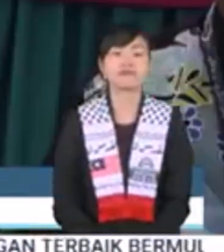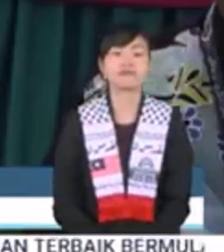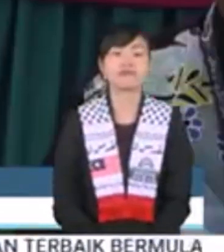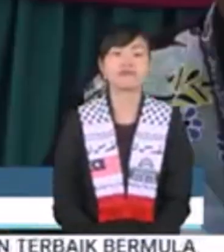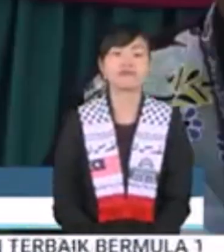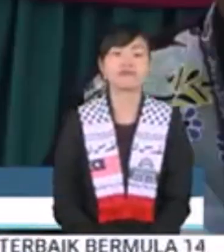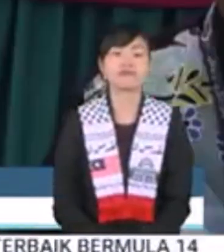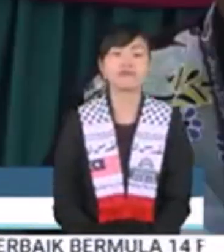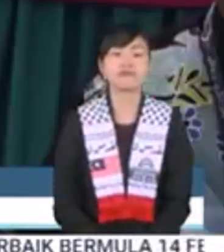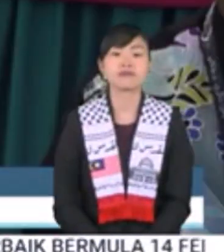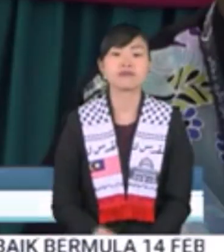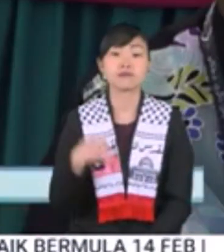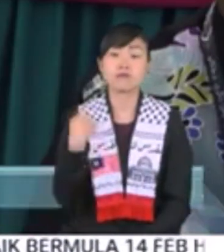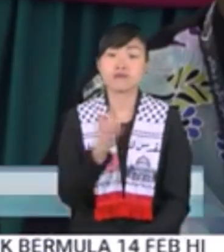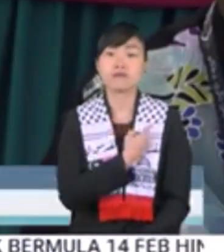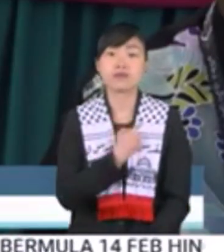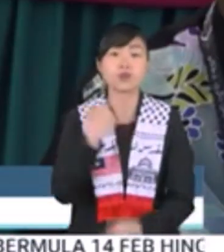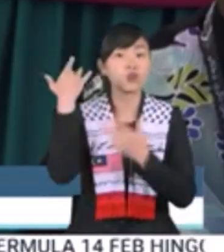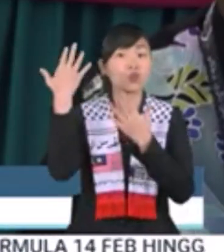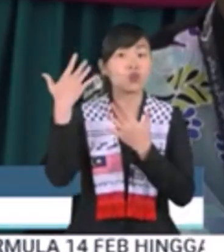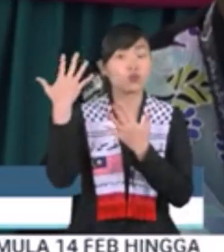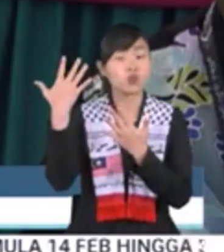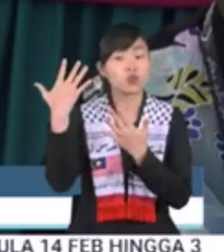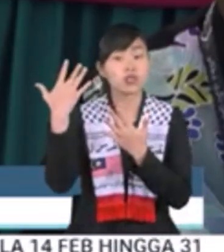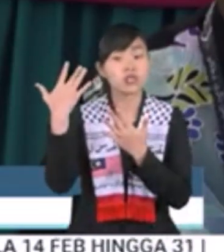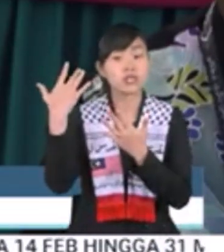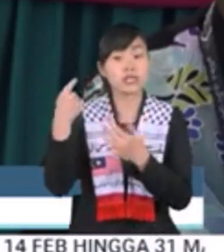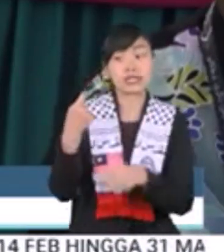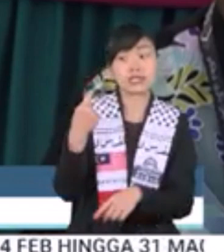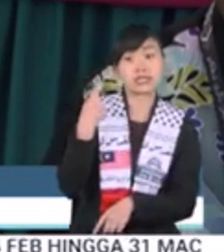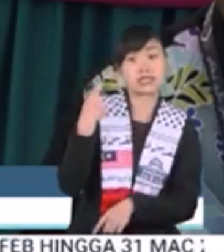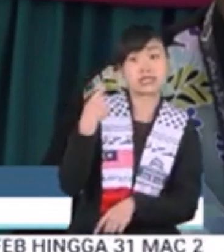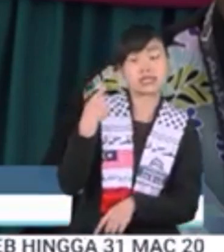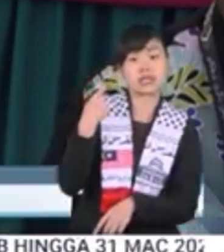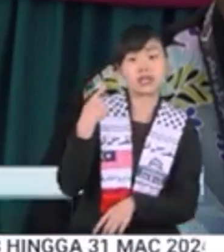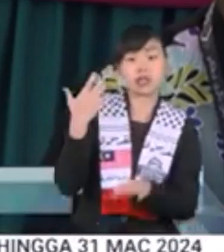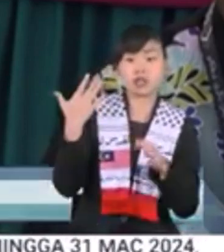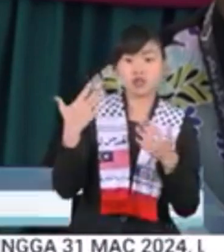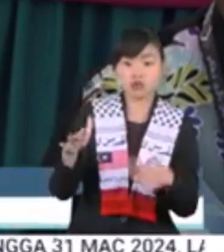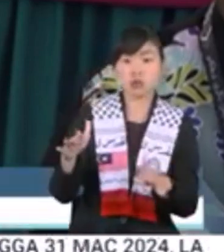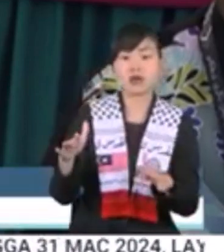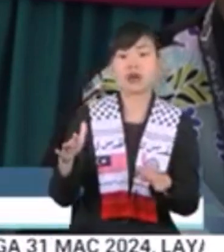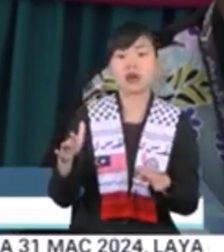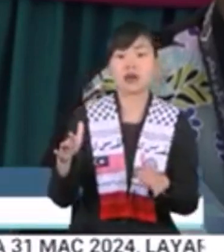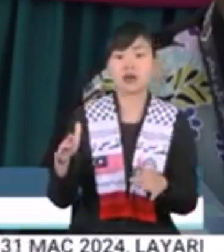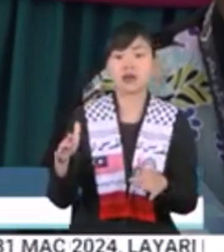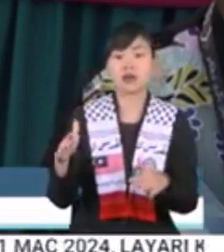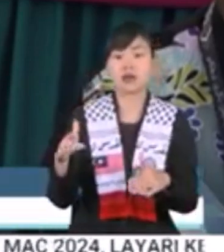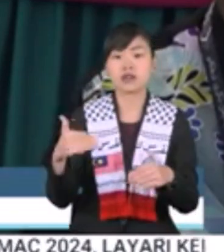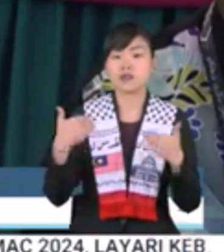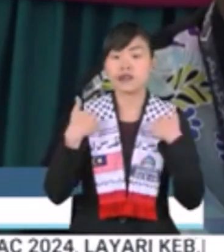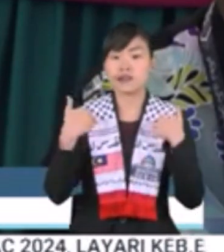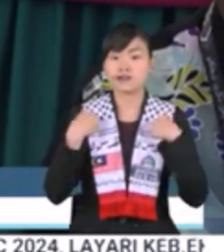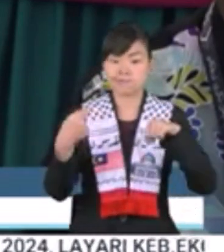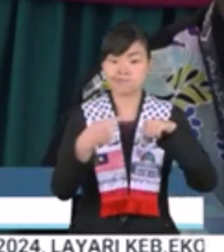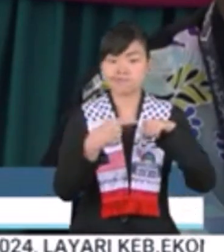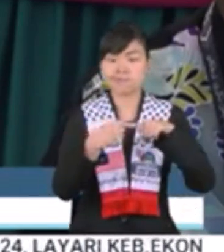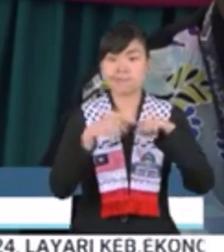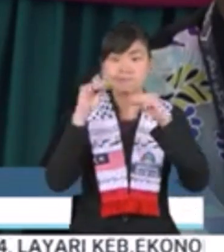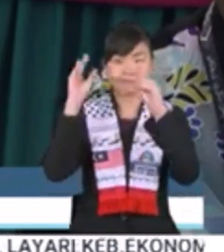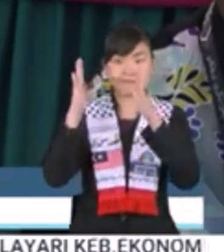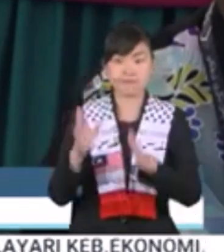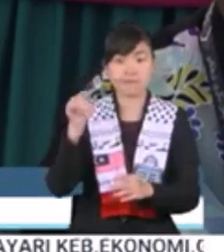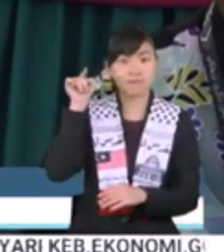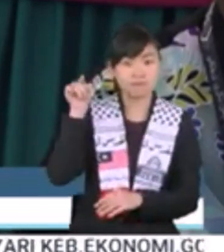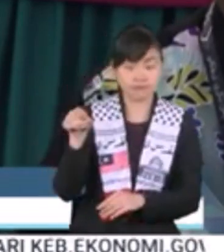tersebut dan Kita tunggu yang jelasnya baru-baru ni dah dibuat Apa nama pertuduhan kepada